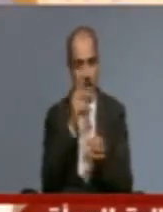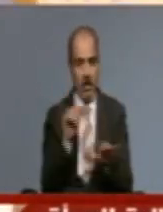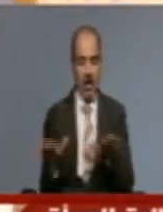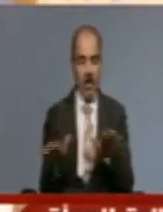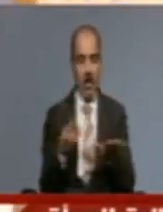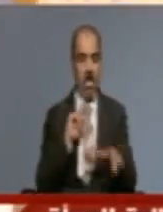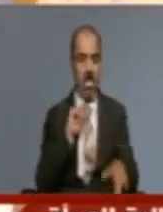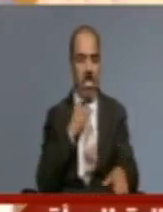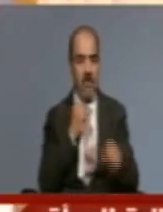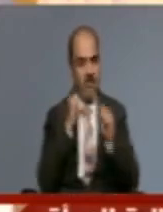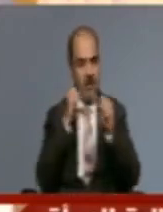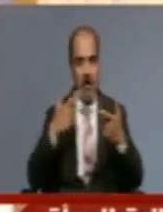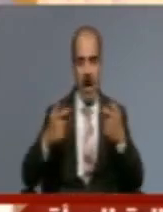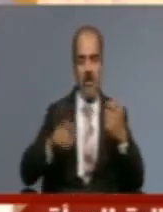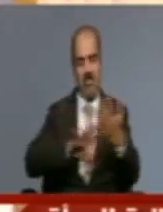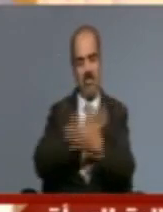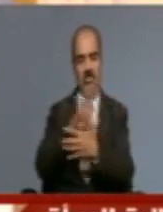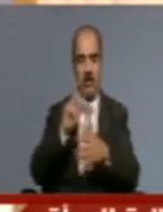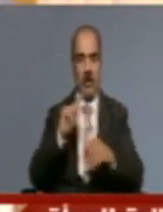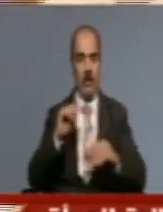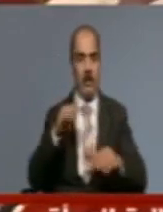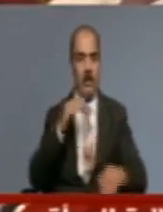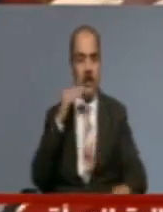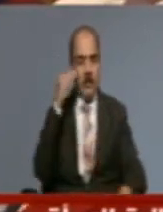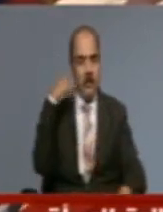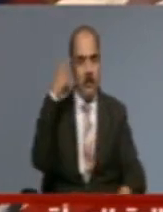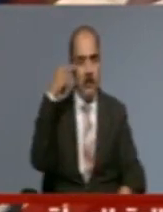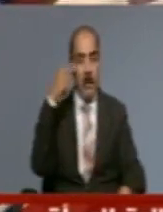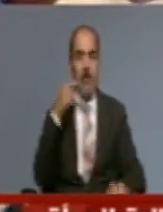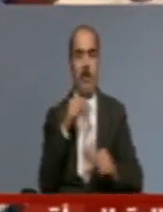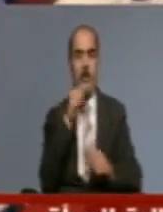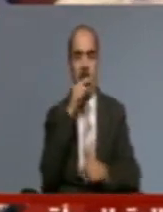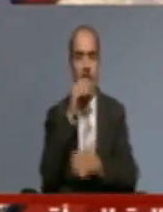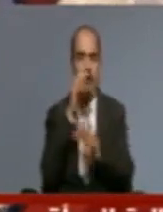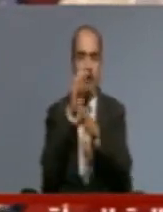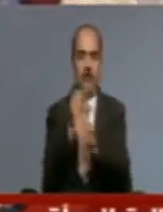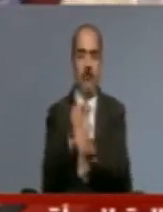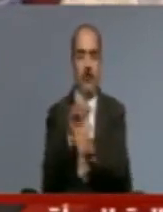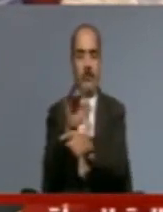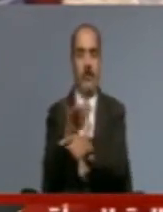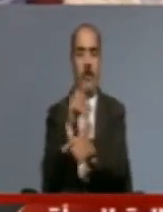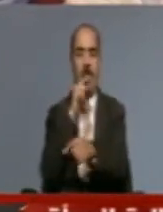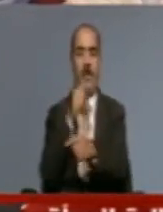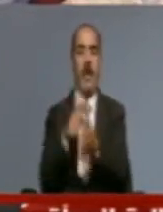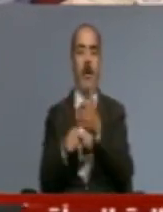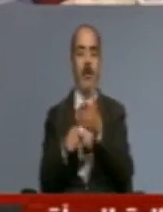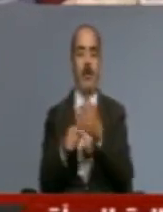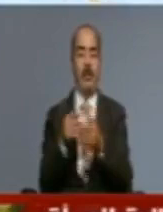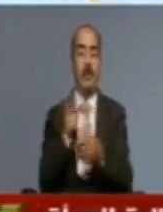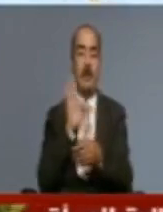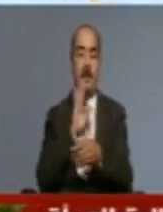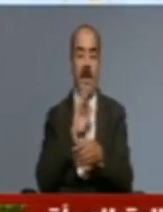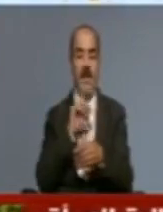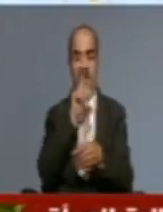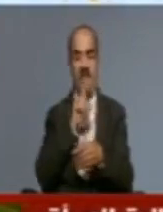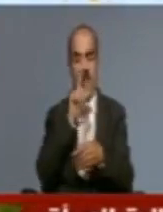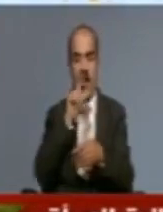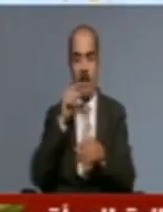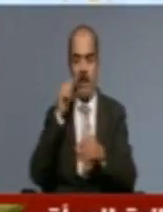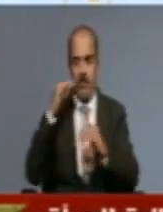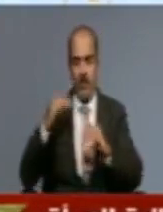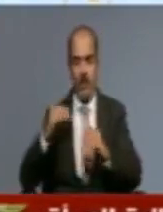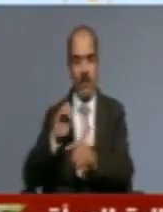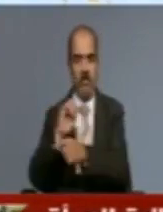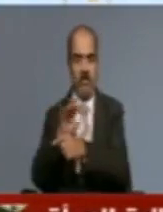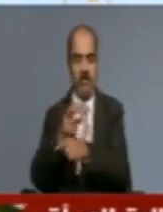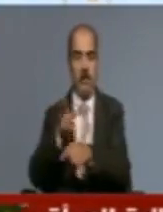الجميع، فجاء التركيز على التمكين الاقتصادي والشمول المالي للمرأة والتعليم الفني للفتاة وتعزيز